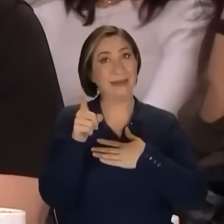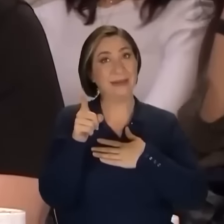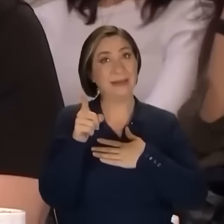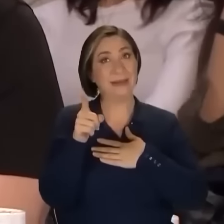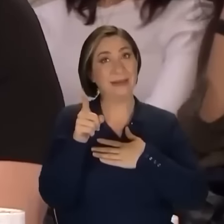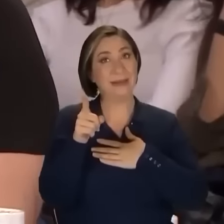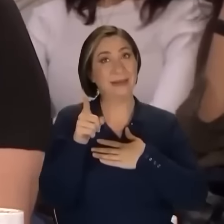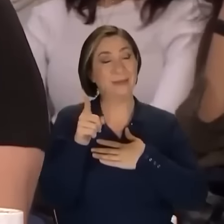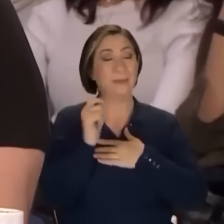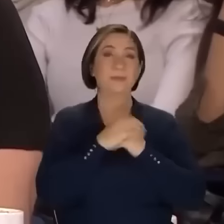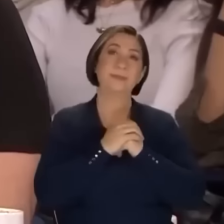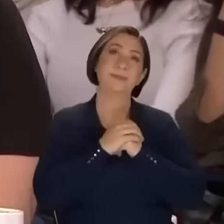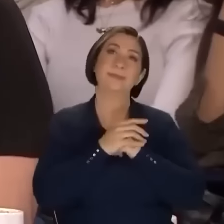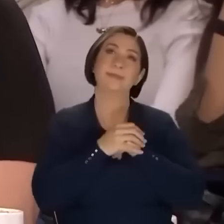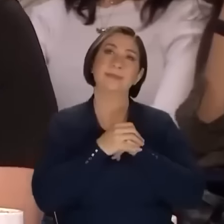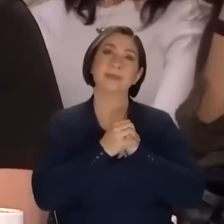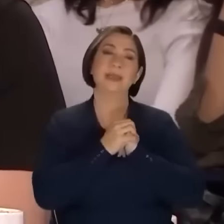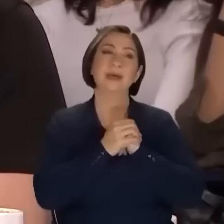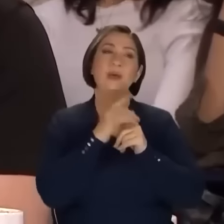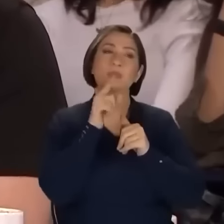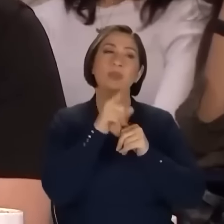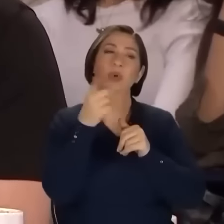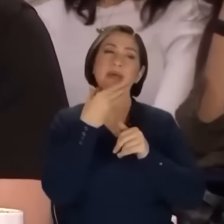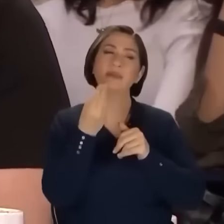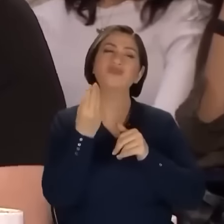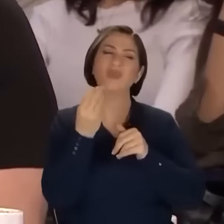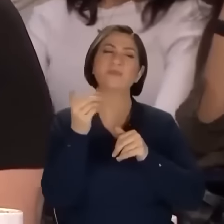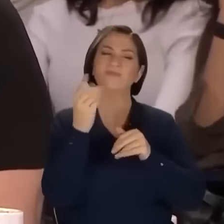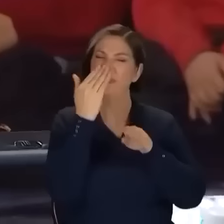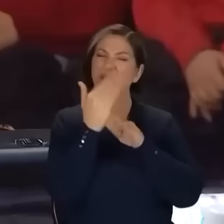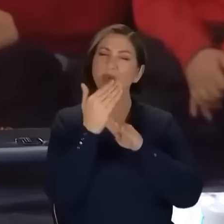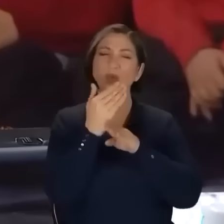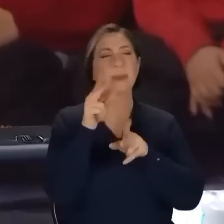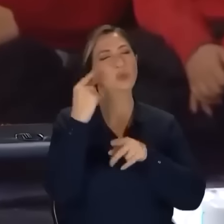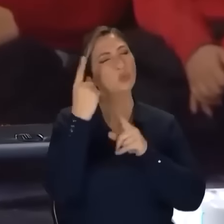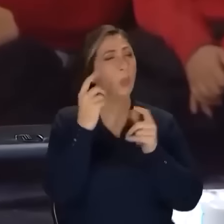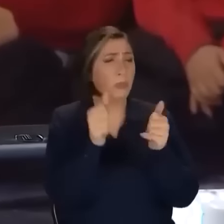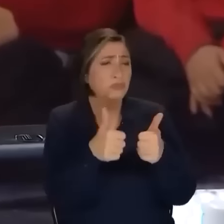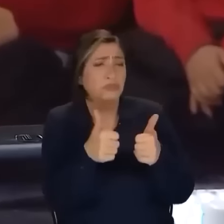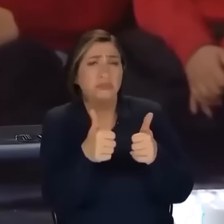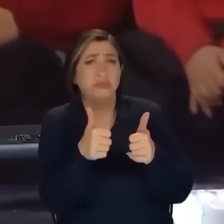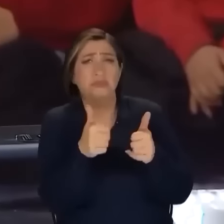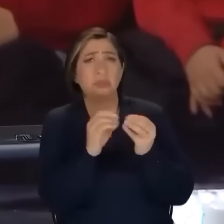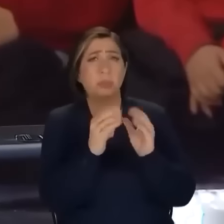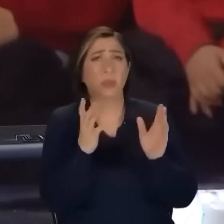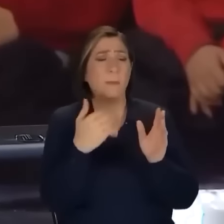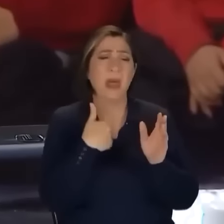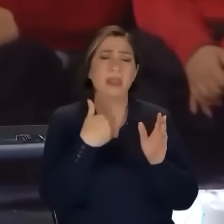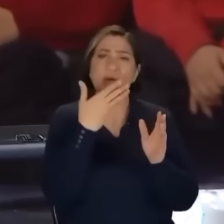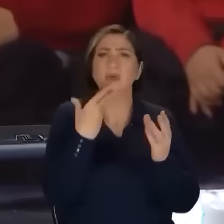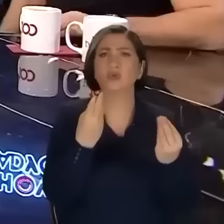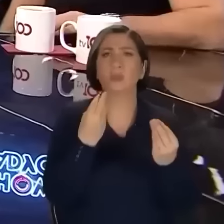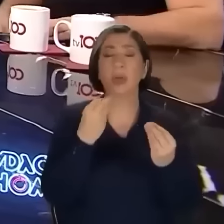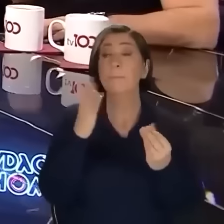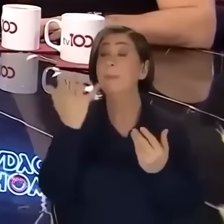eee şey olarak alıyorum ben yani bunları buraya yakıştırıyorum diye düşünüyor herhalde Okey Belki de ben de yakıştırıyorum